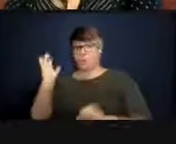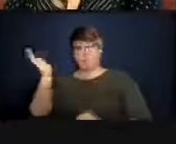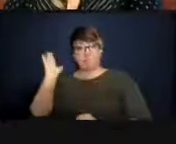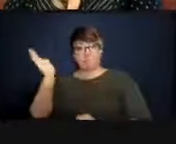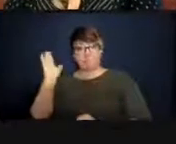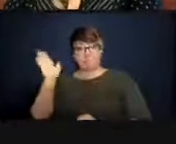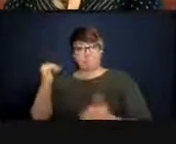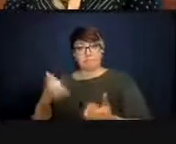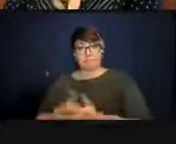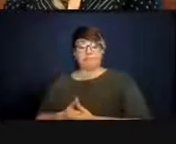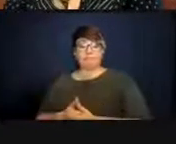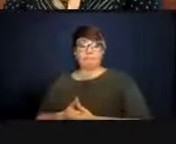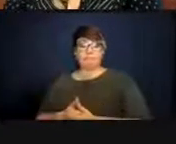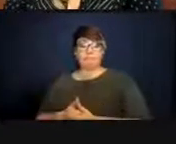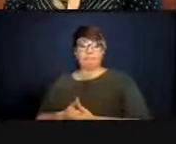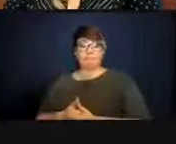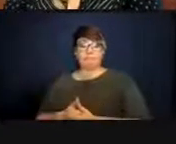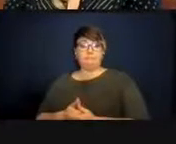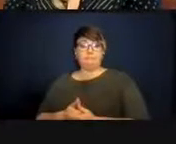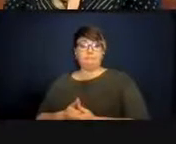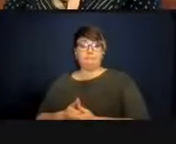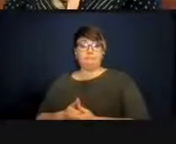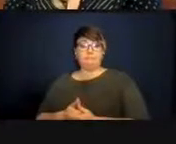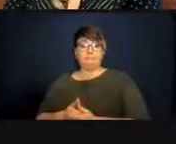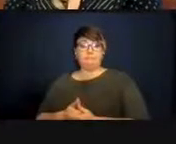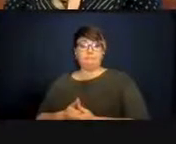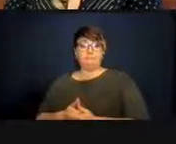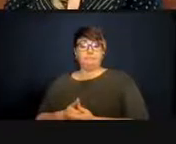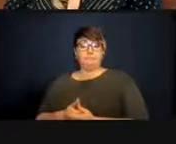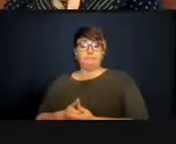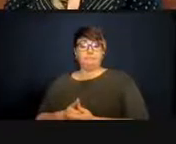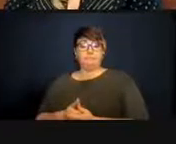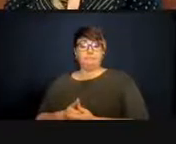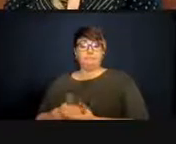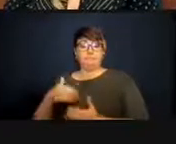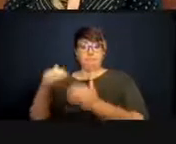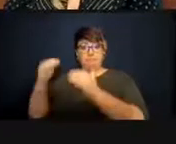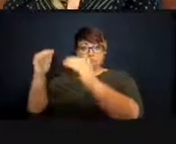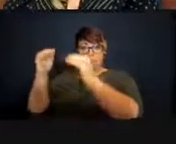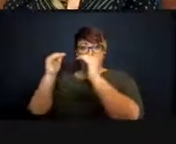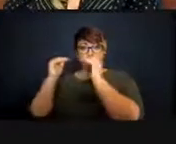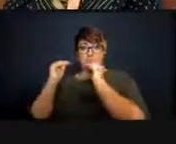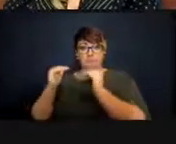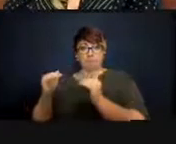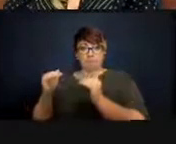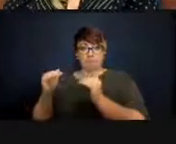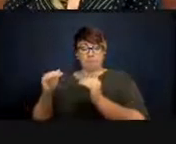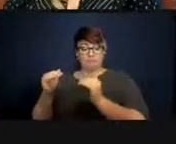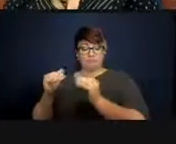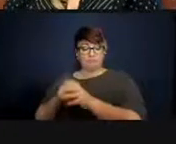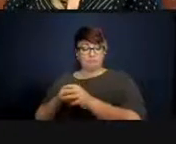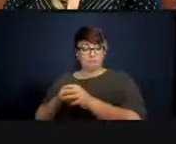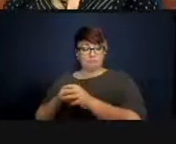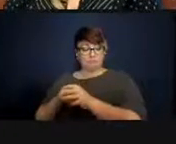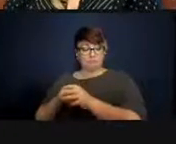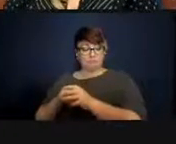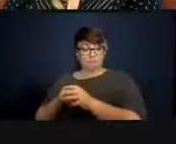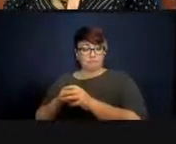ina maana kuwa hakuna watu watakaozungumza. Kwa hivyo tutaendelea